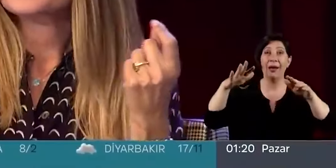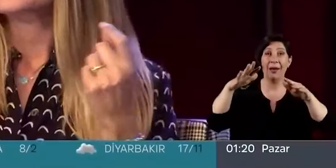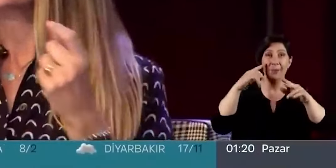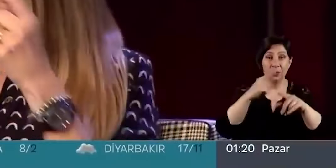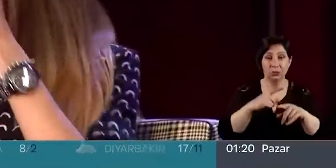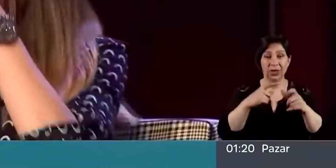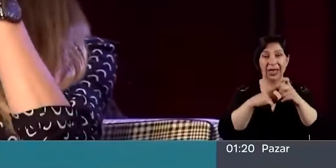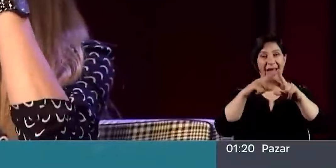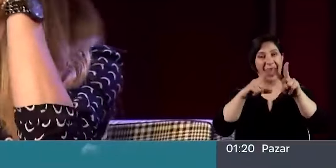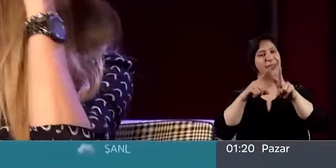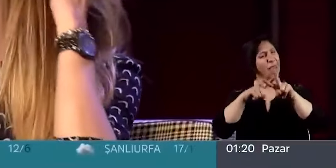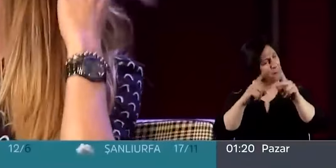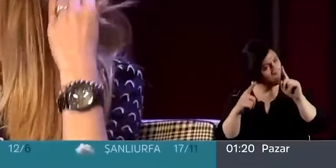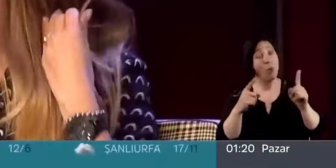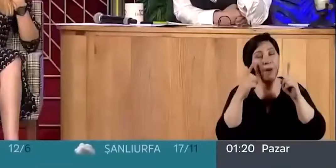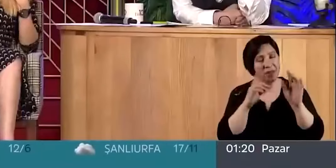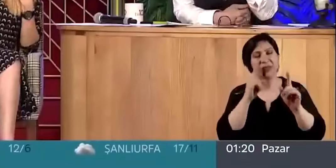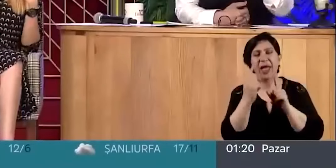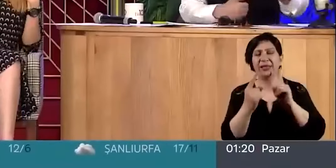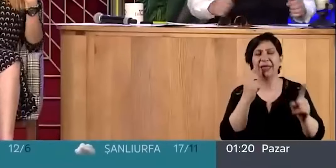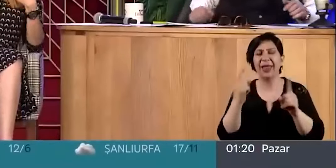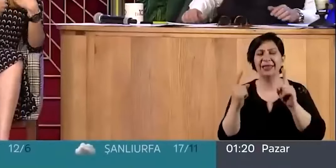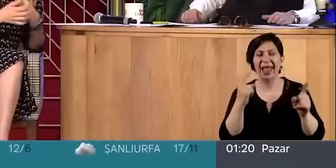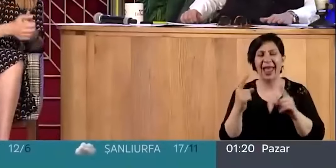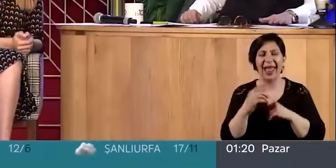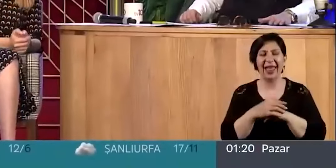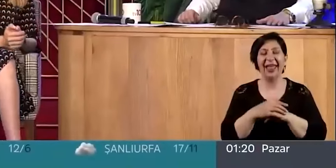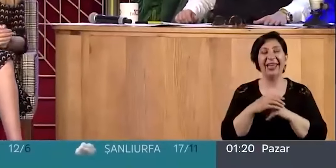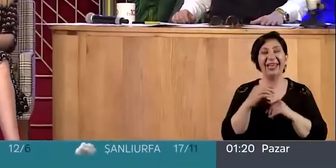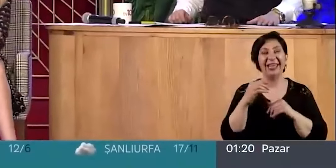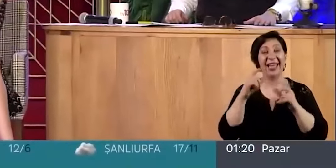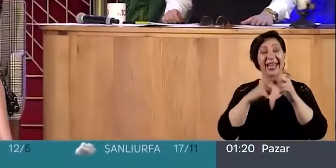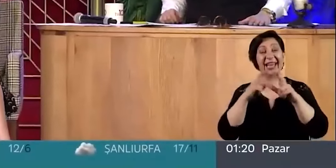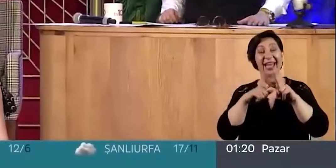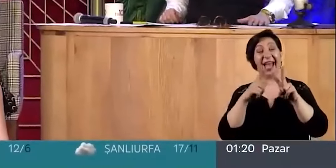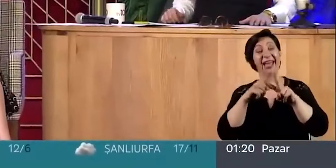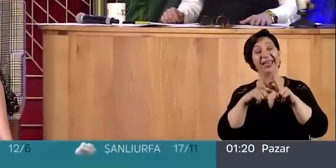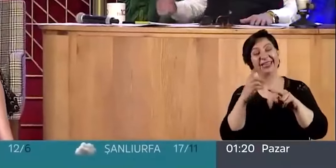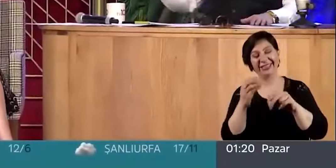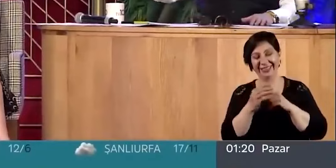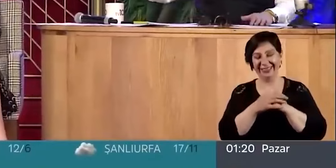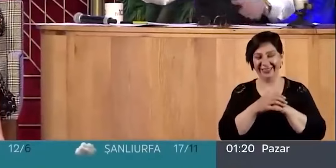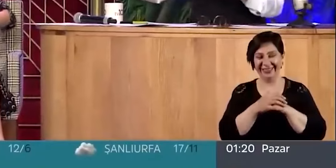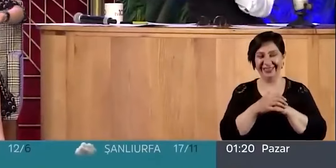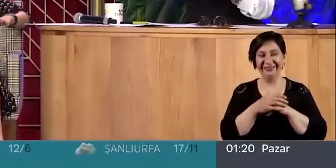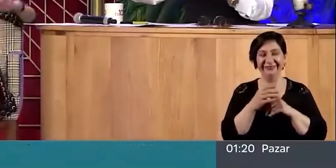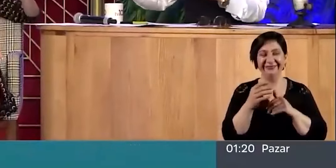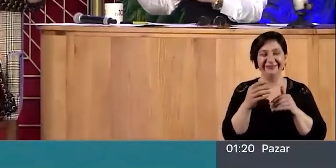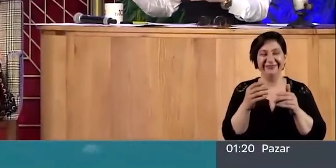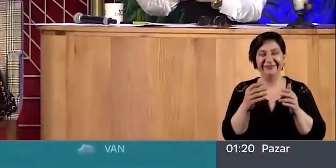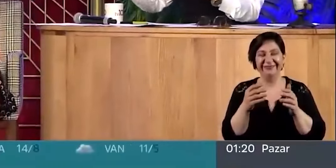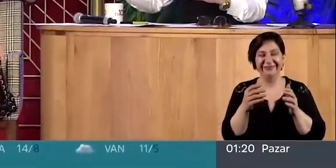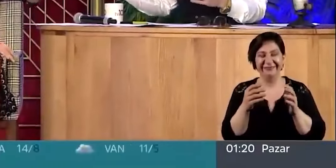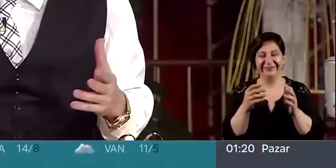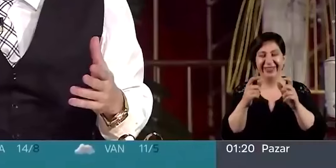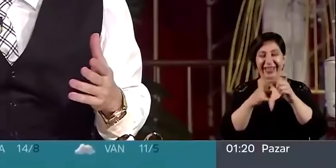Ghana'ya bakıyor musun? Şu şey. Evet. Her Ghana gelmiş iyi akşamlar. Hande Hanım Ghana olarak. Hayır öyle ya, değil. İstanbul'a bakar mısın? Ghana kadar